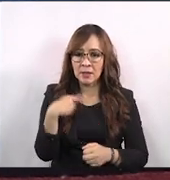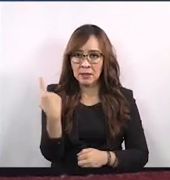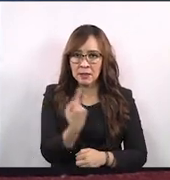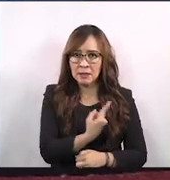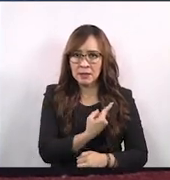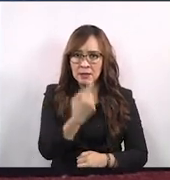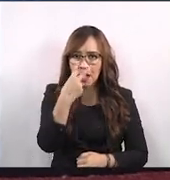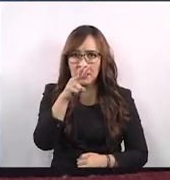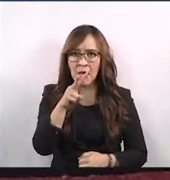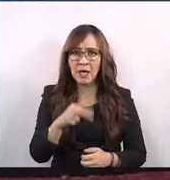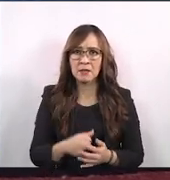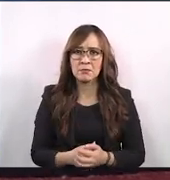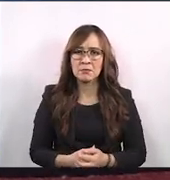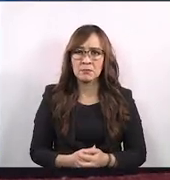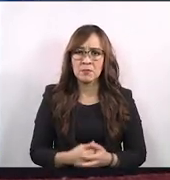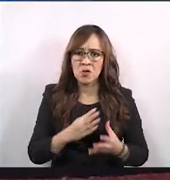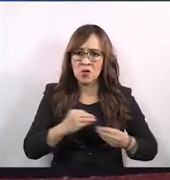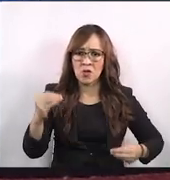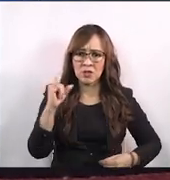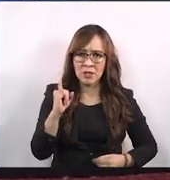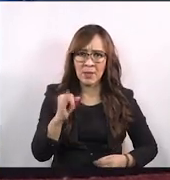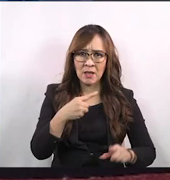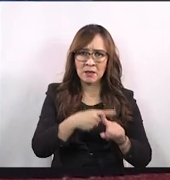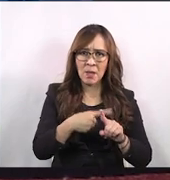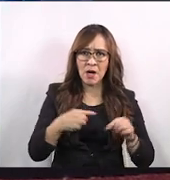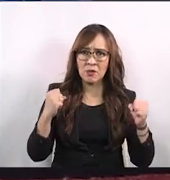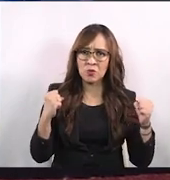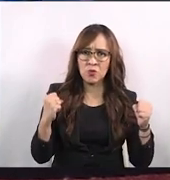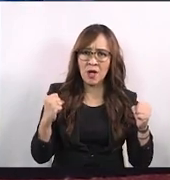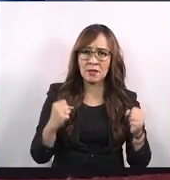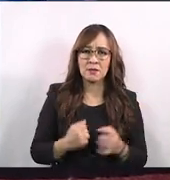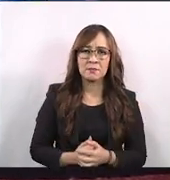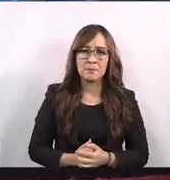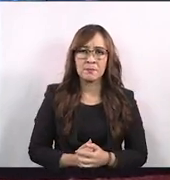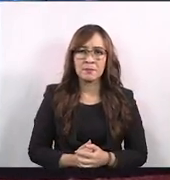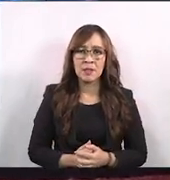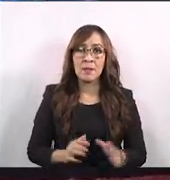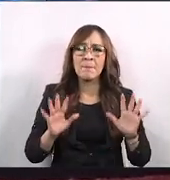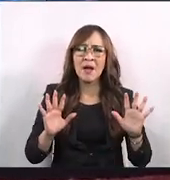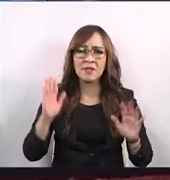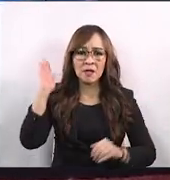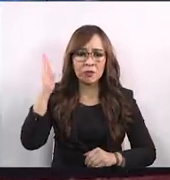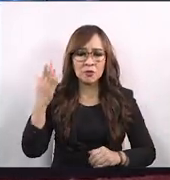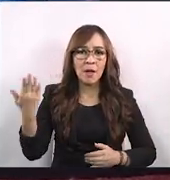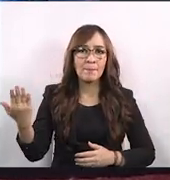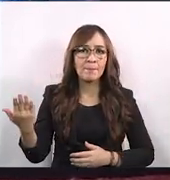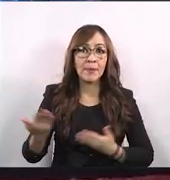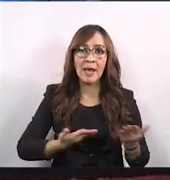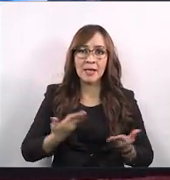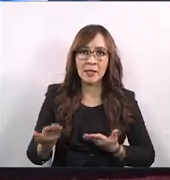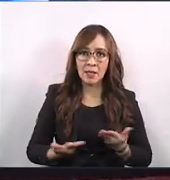Hai dan kita lihat semakin Rois tebel ini begitu kuat ia bahkan tidak sedikit yang sudah pelayanan